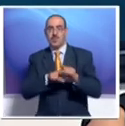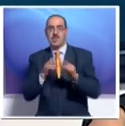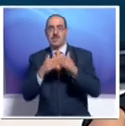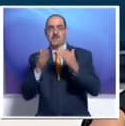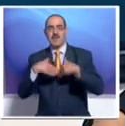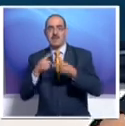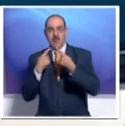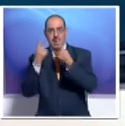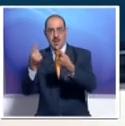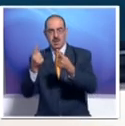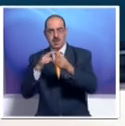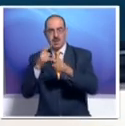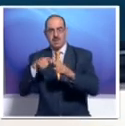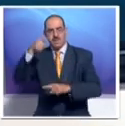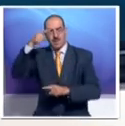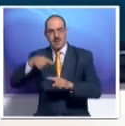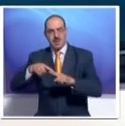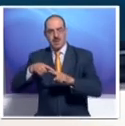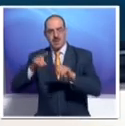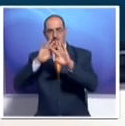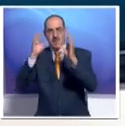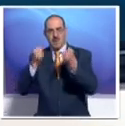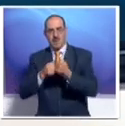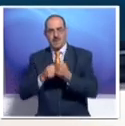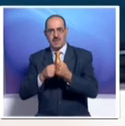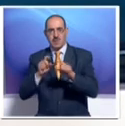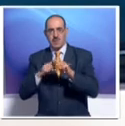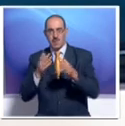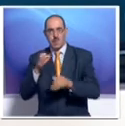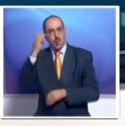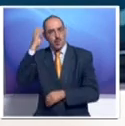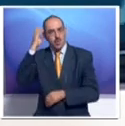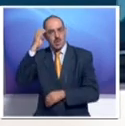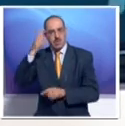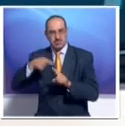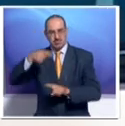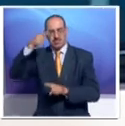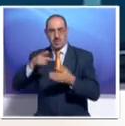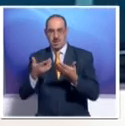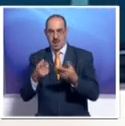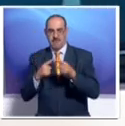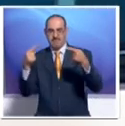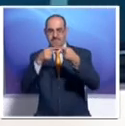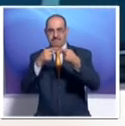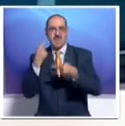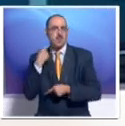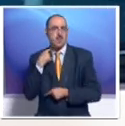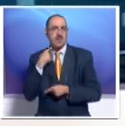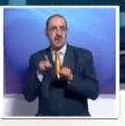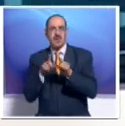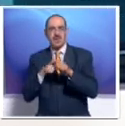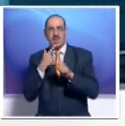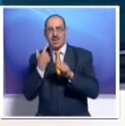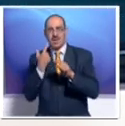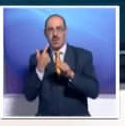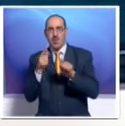مباريات الذهاب الدور النصف النهائي لكرة القدم يواجه اليوم شباب قسنطينة نادي شباب الوزداد بملعب الشهيد